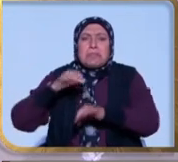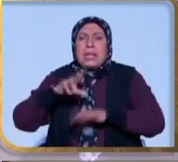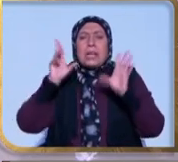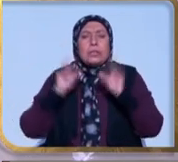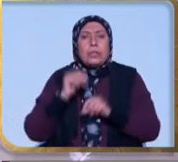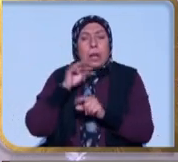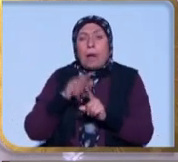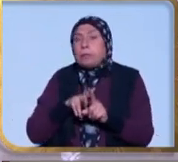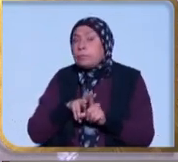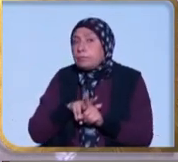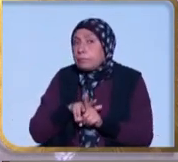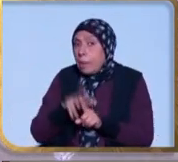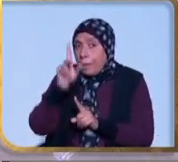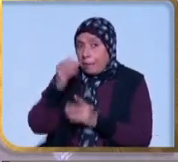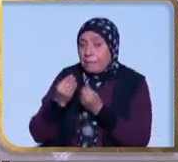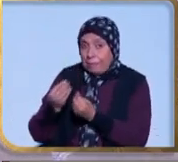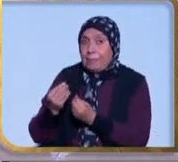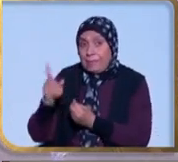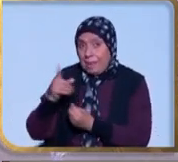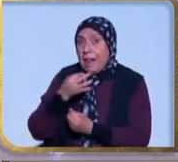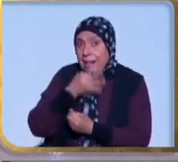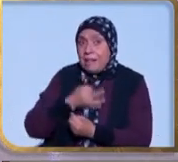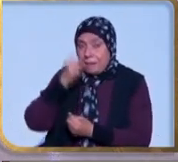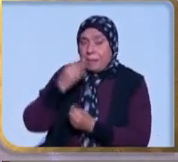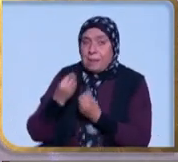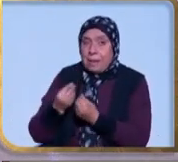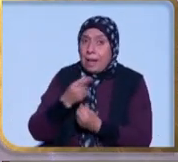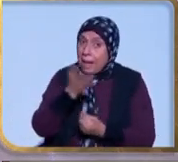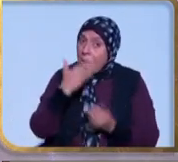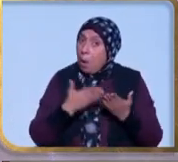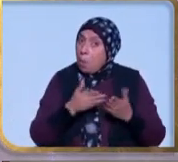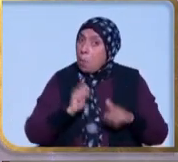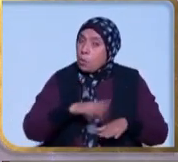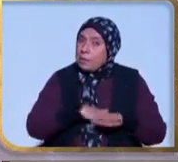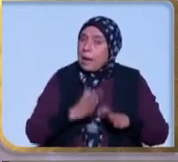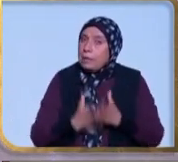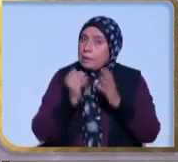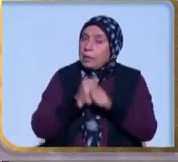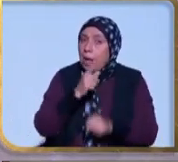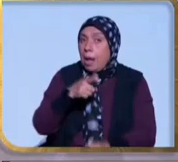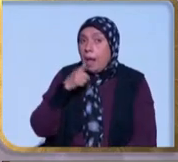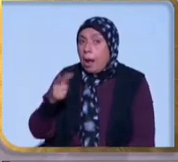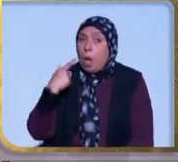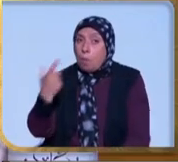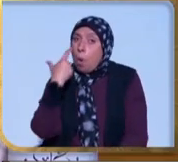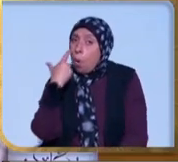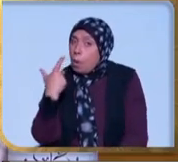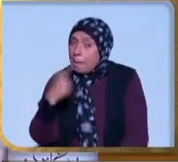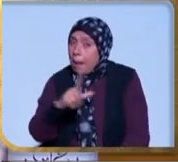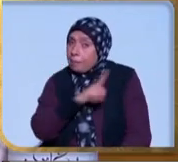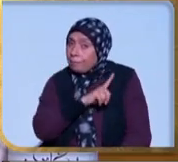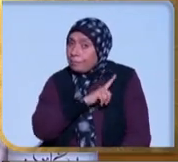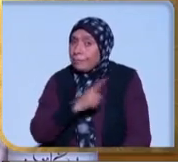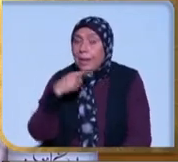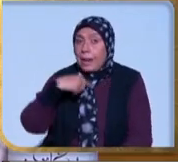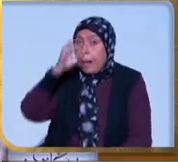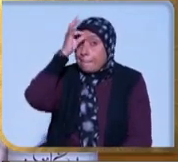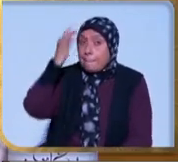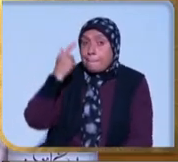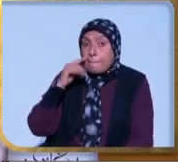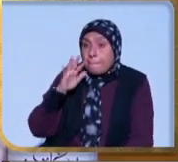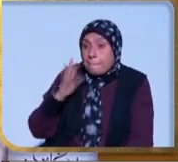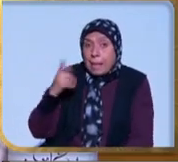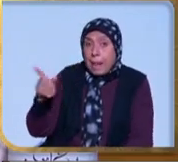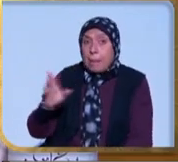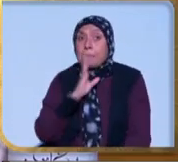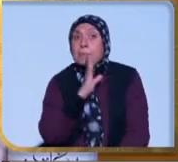وكان برضو دي آية من الآيات، وسيدنا موسى نبههم في الأول إنه ربنا هيرسل آيات حتى يفيقوا